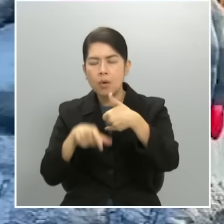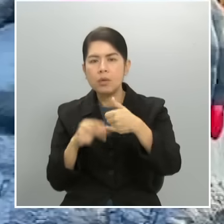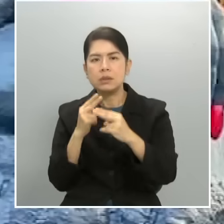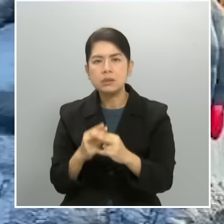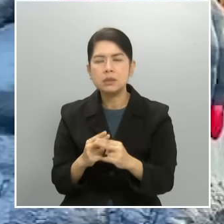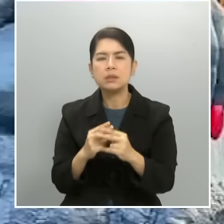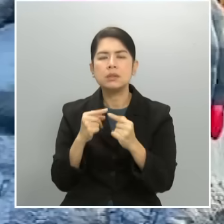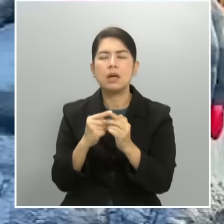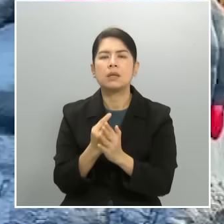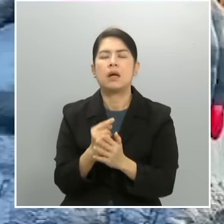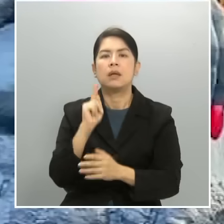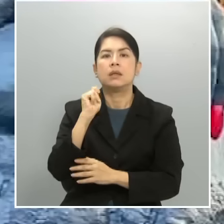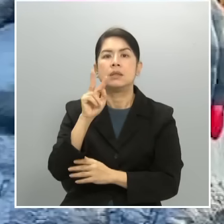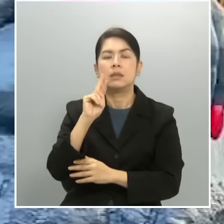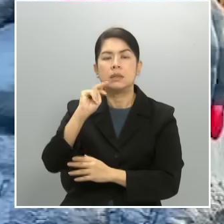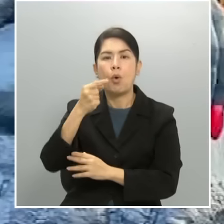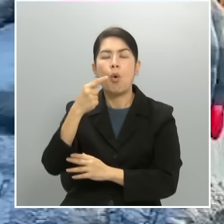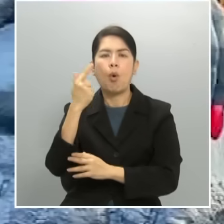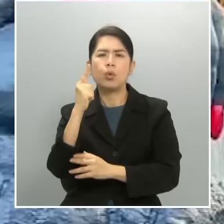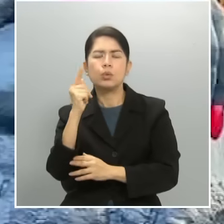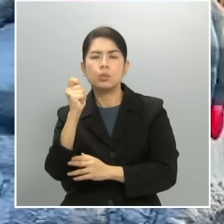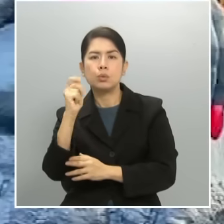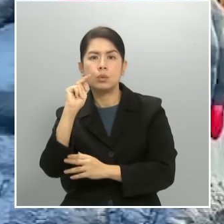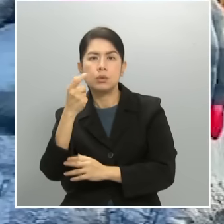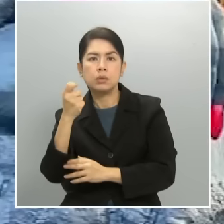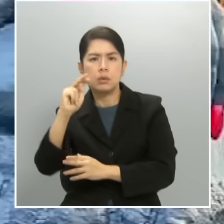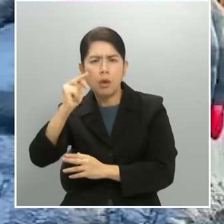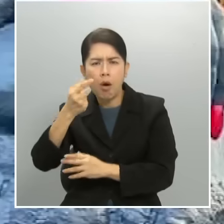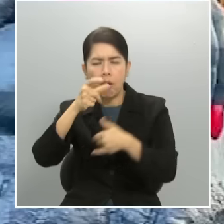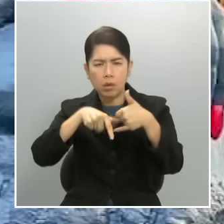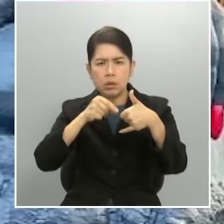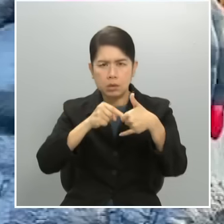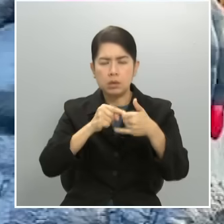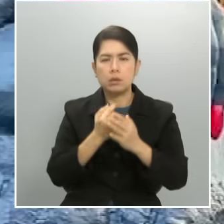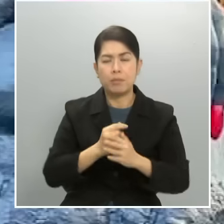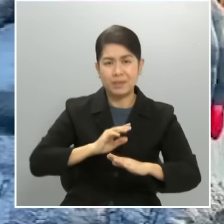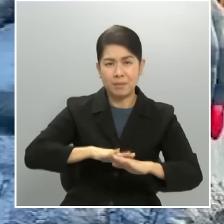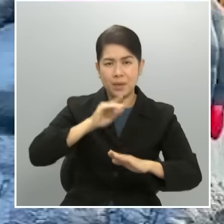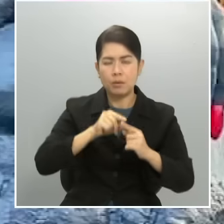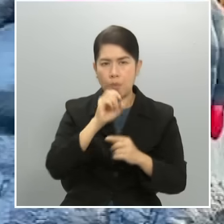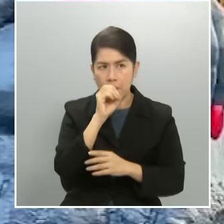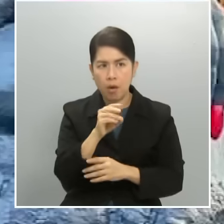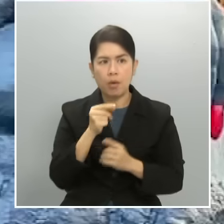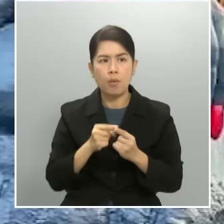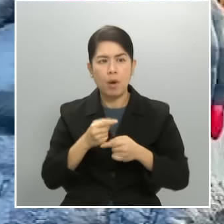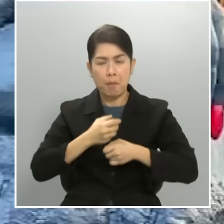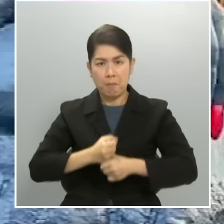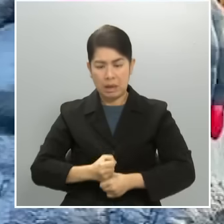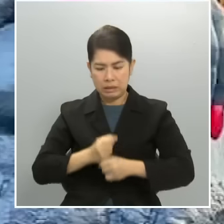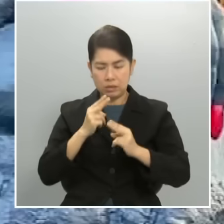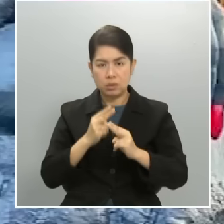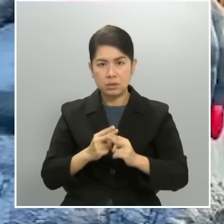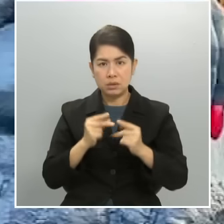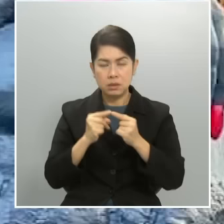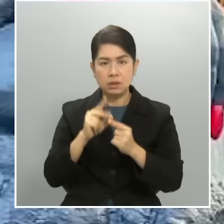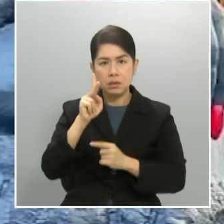ได้มีการโพสต์ข้อความนะครับไม่กี่วันที่ผ่านมากดเรื่องราวของครูกายแก้วว่าเป็นครูเคารพที่ได้รับ